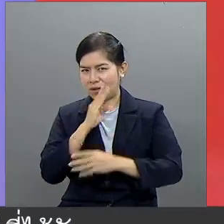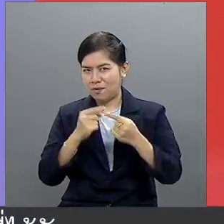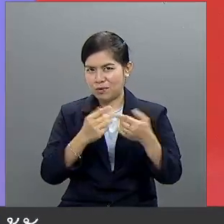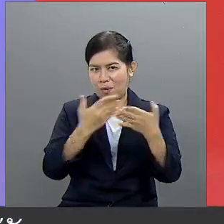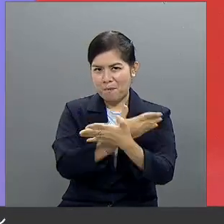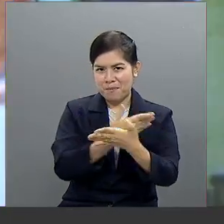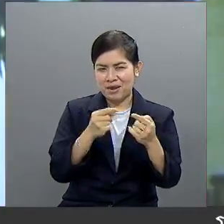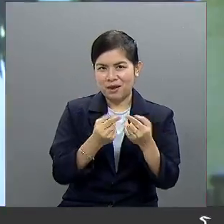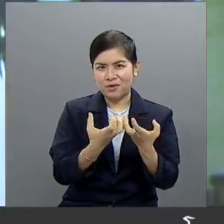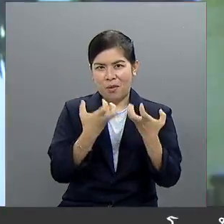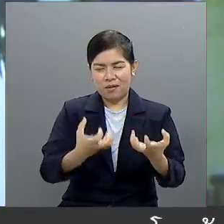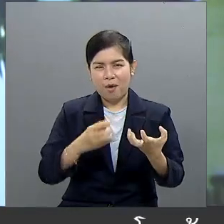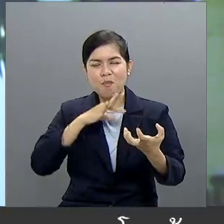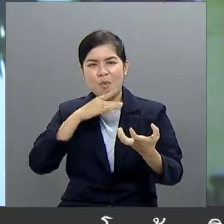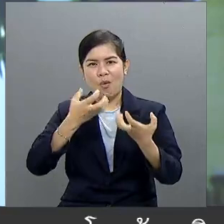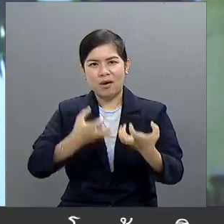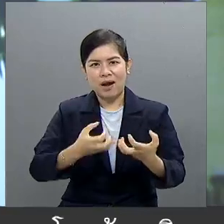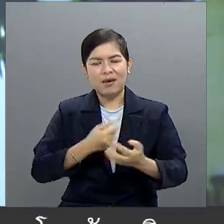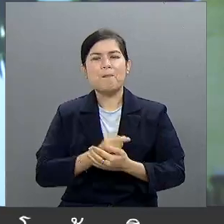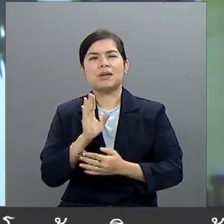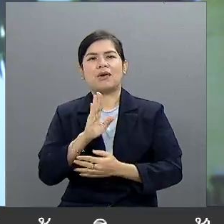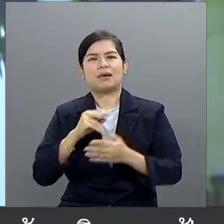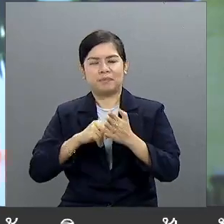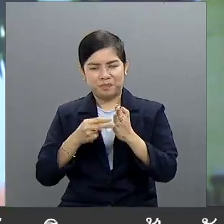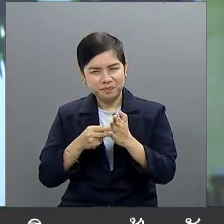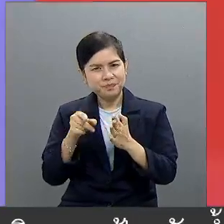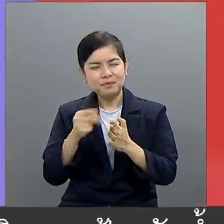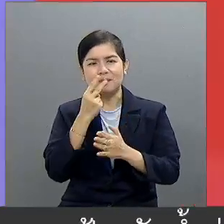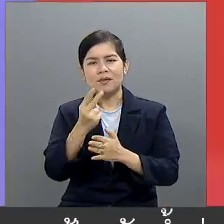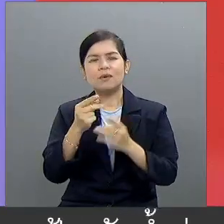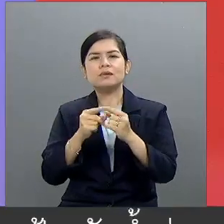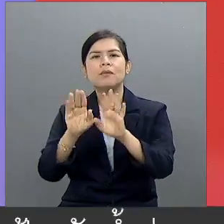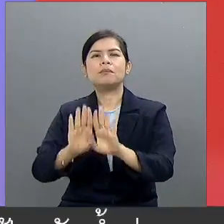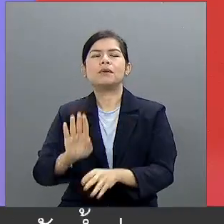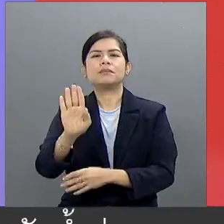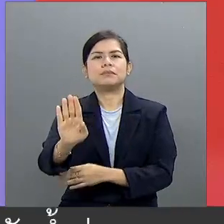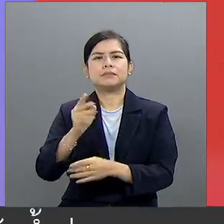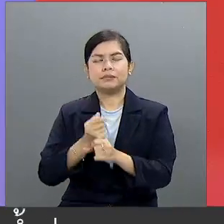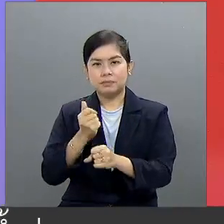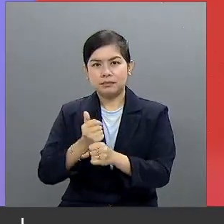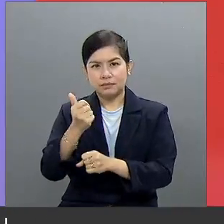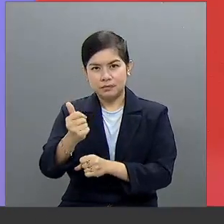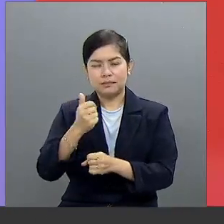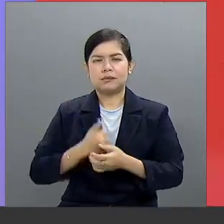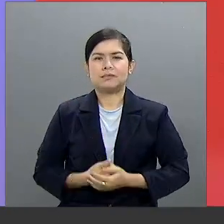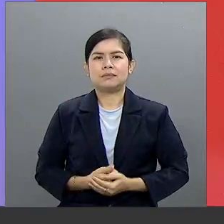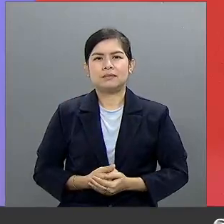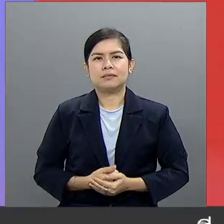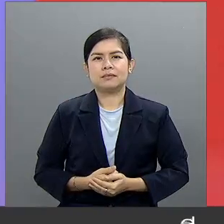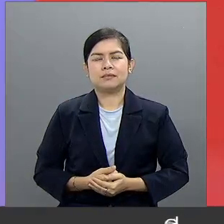นี้ อันนี้คือเมดบายมีไงแบบนี้ก็ทำได้ของพี่แววแววตา อ ัน นี้ก็มีแบบ มีชั้น ของเราเอง เมดบายชั้น